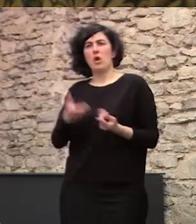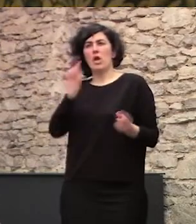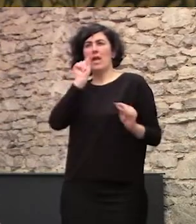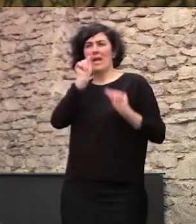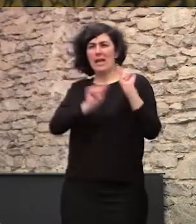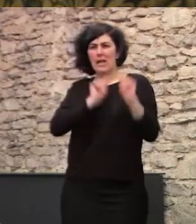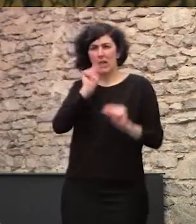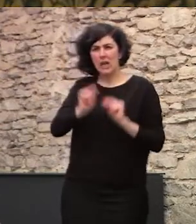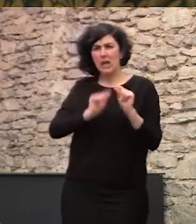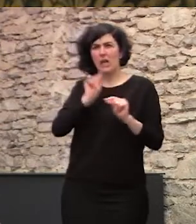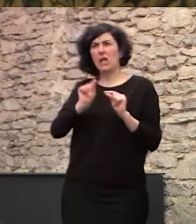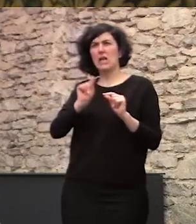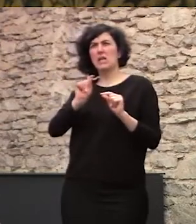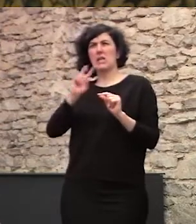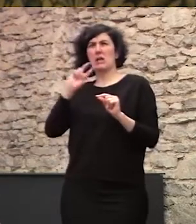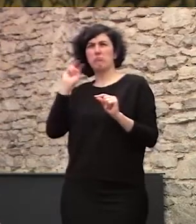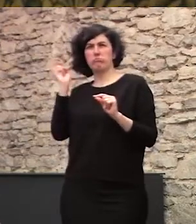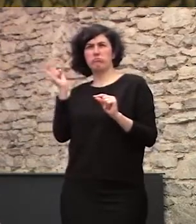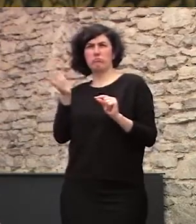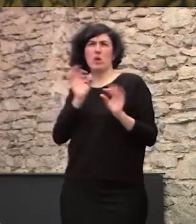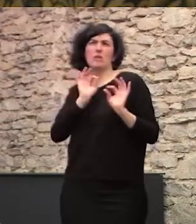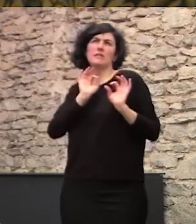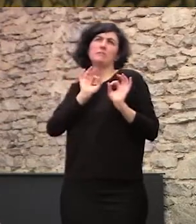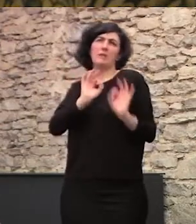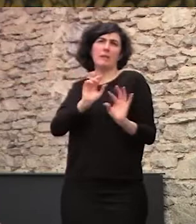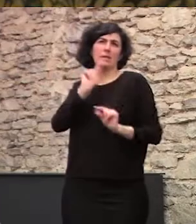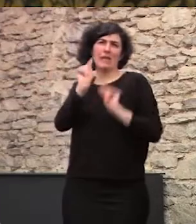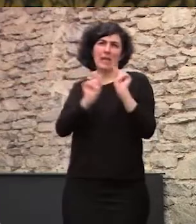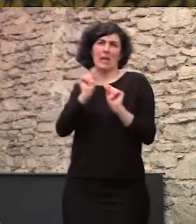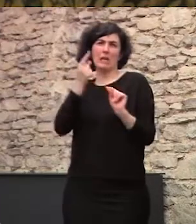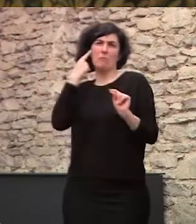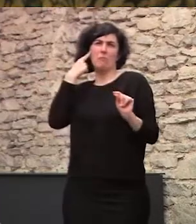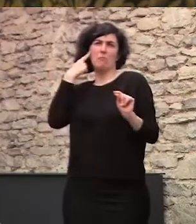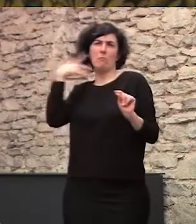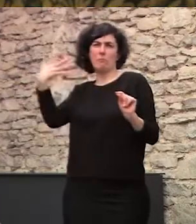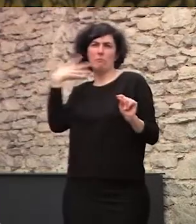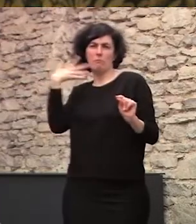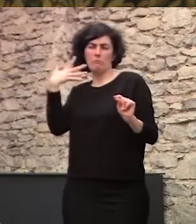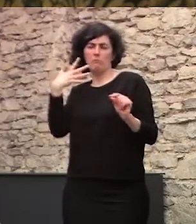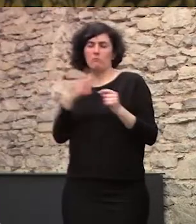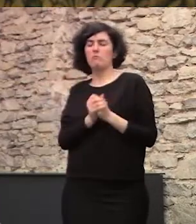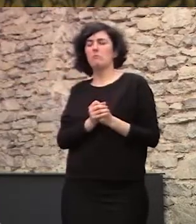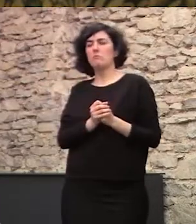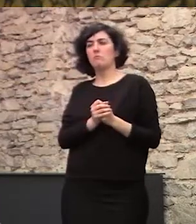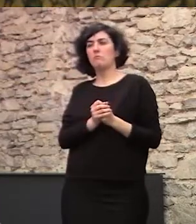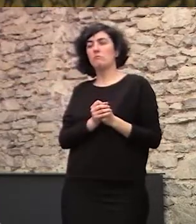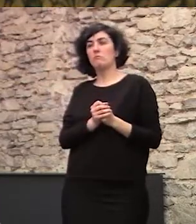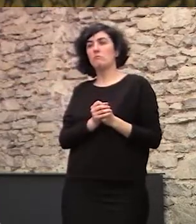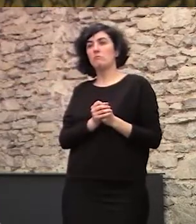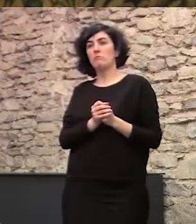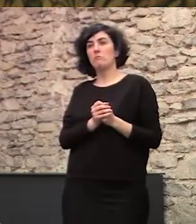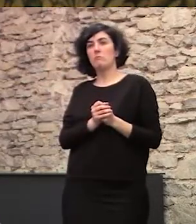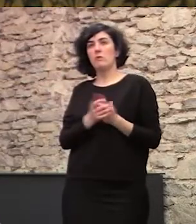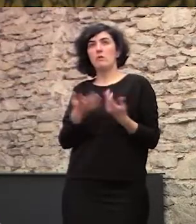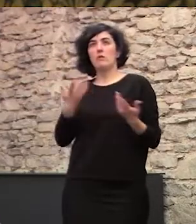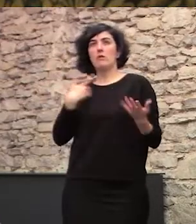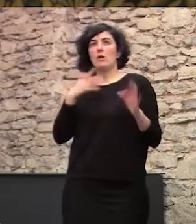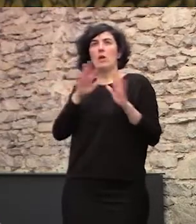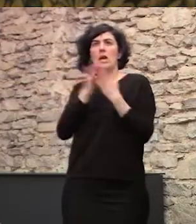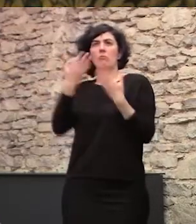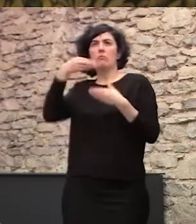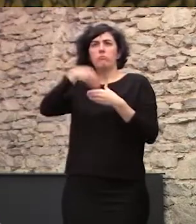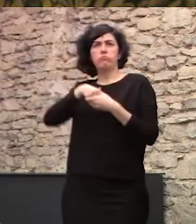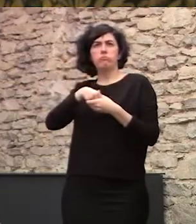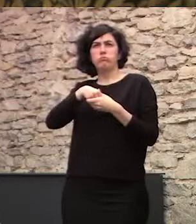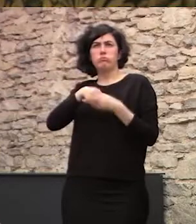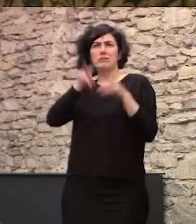Kritikaldetik eta batez ere, bere enfrentzuak, ez, alde oso onak, gogorrak, denetarik izan zuen,